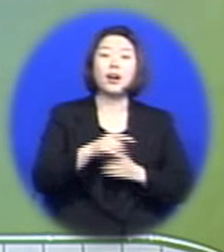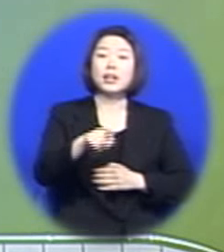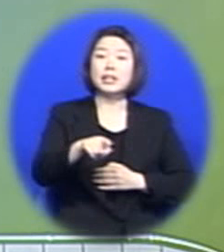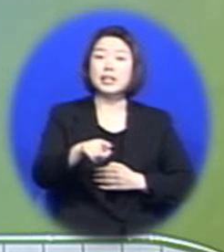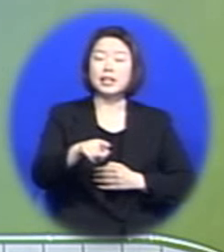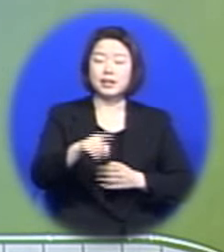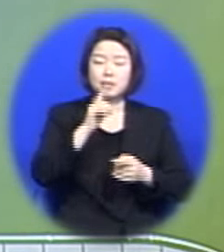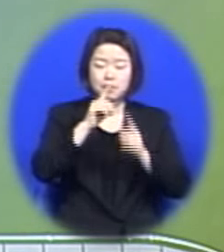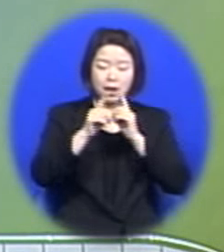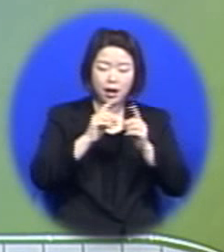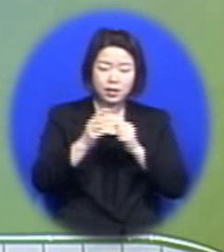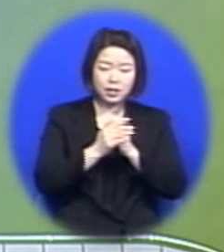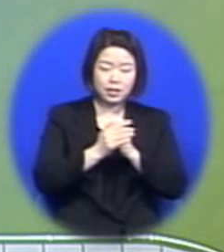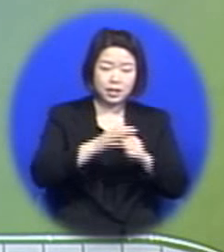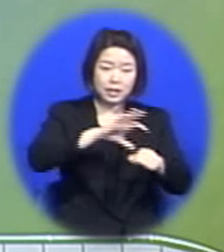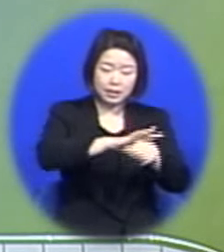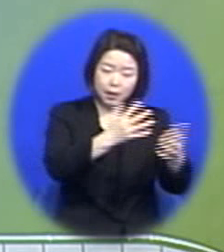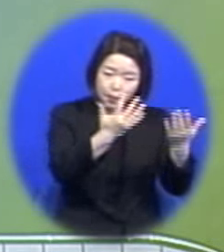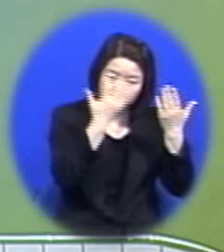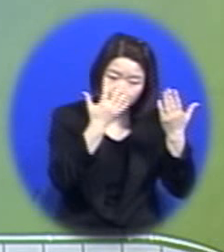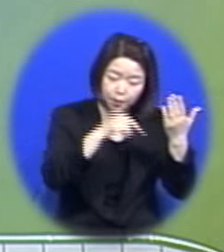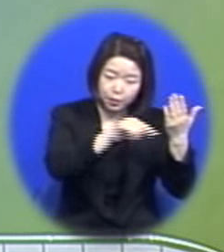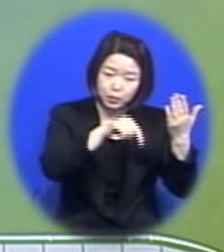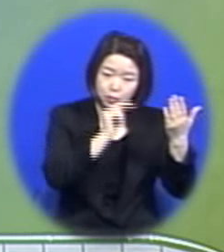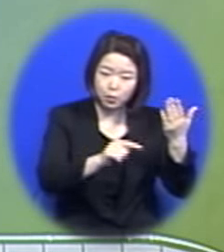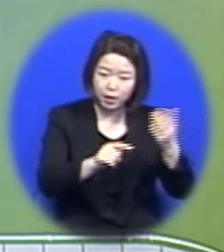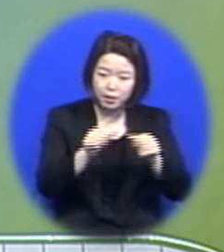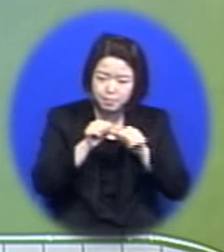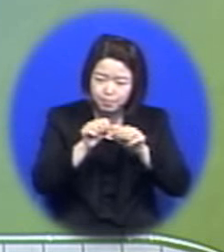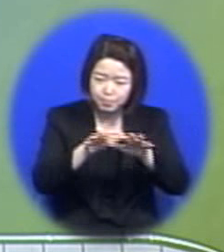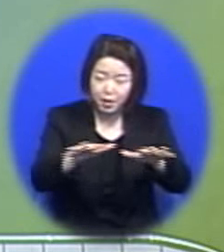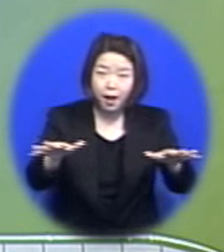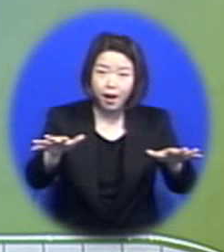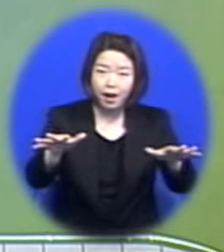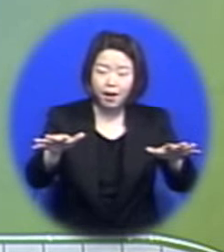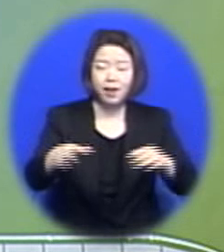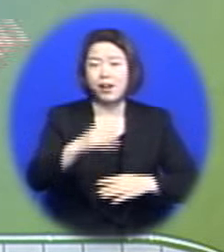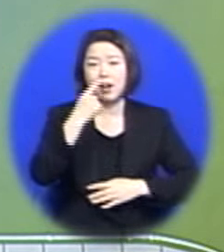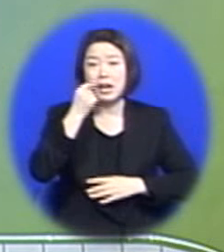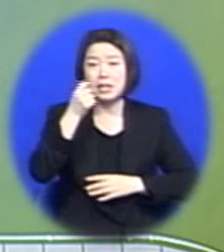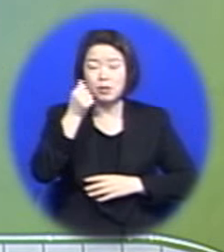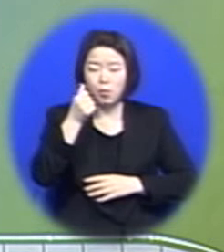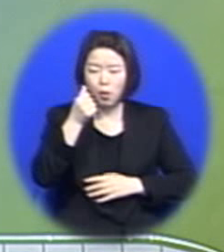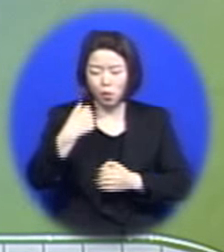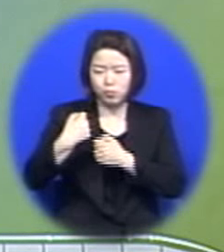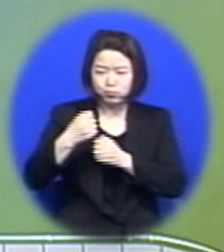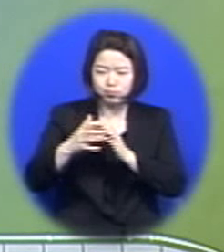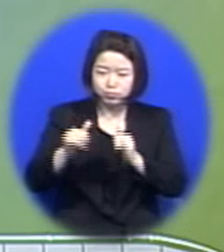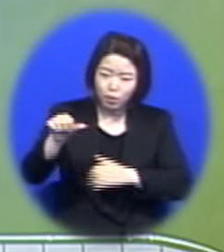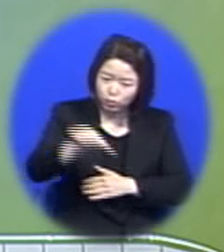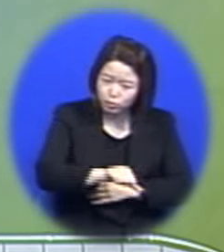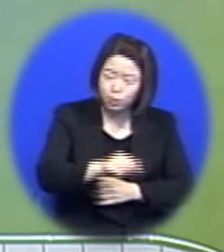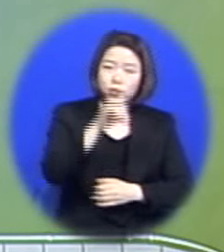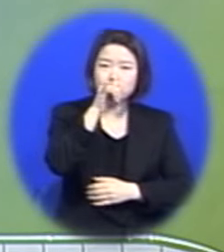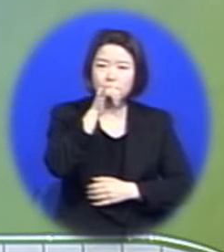포로들에게 전해졌습니다. 일본이 지고 있어. 일본이 이제 곧 끝날 때가 가까운 것 같아.